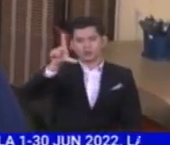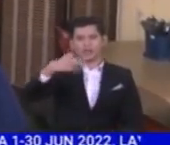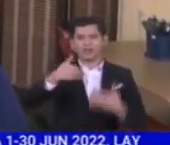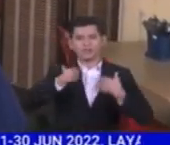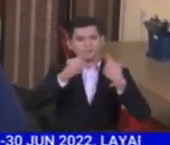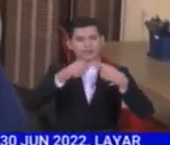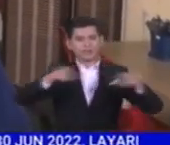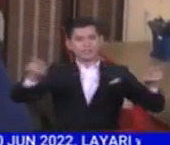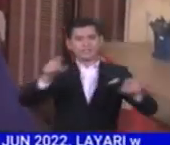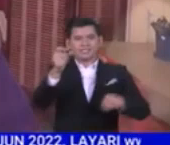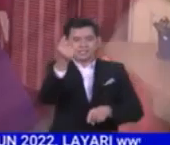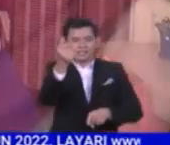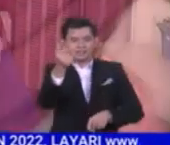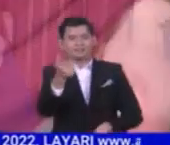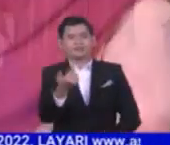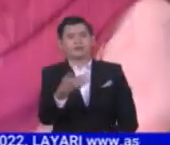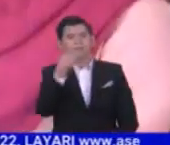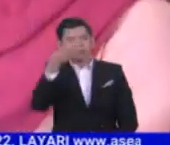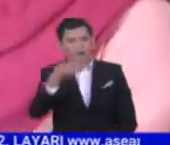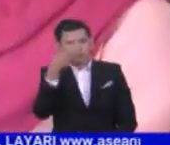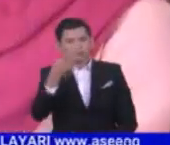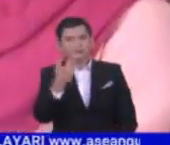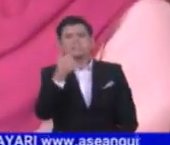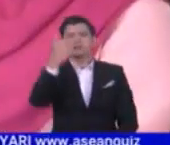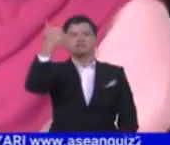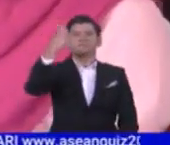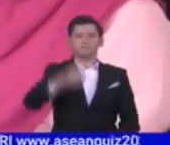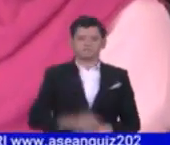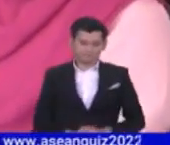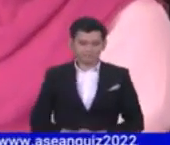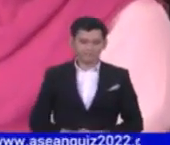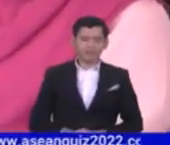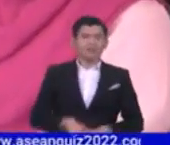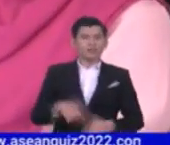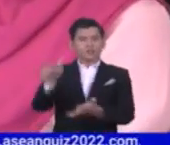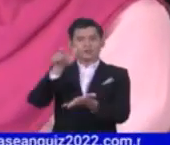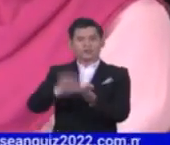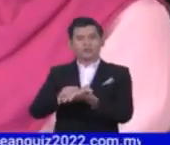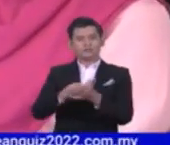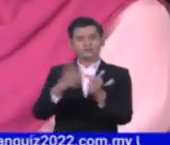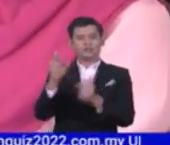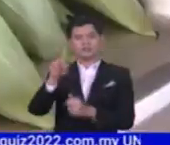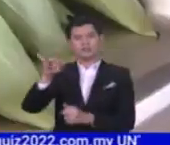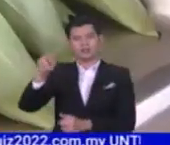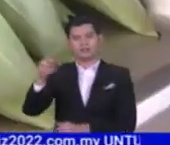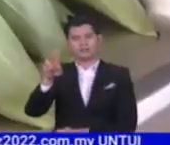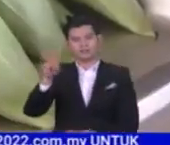kelainan sikitlah. Laporan Noor Khairul Bariah Omar, RTM.